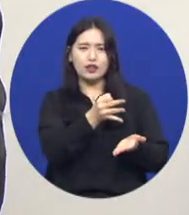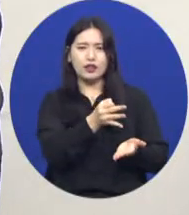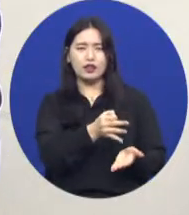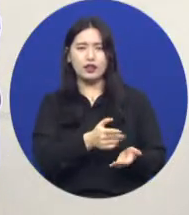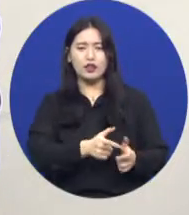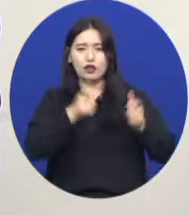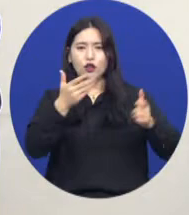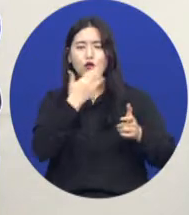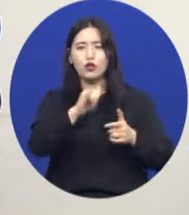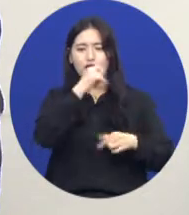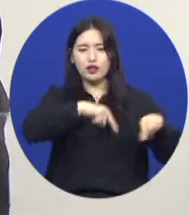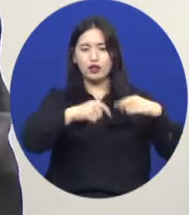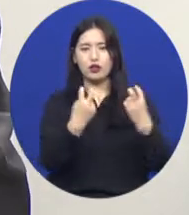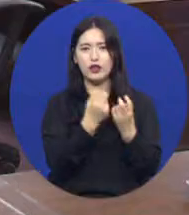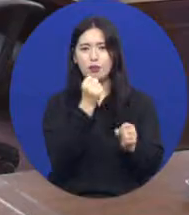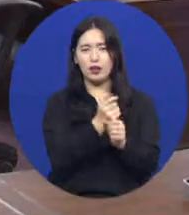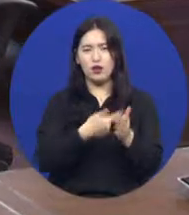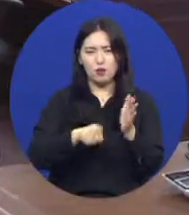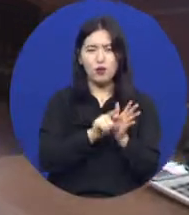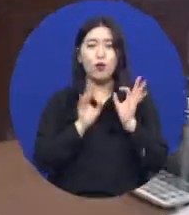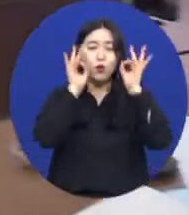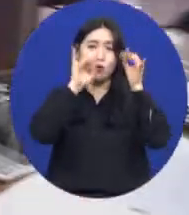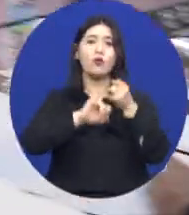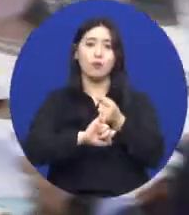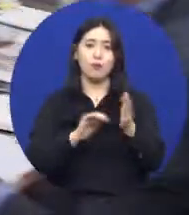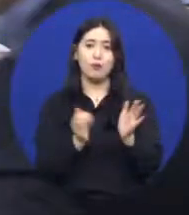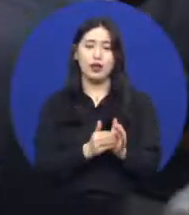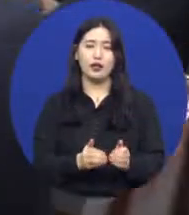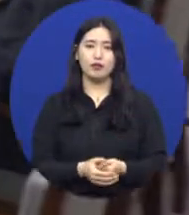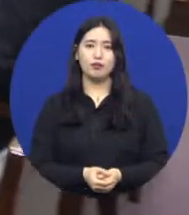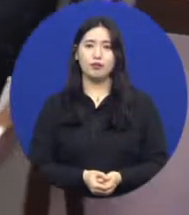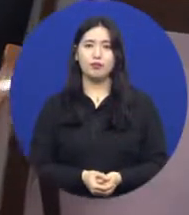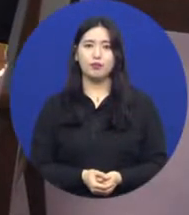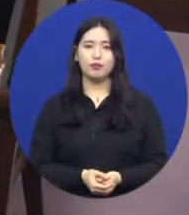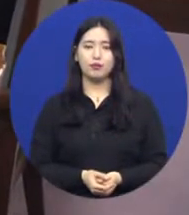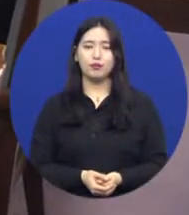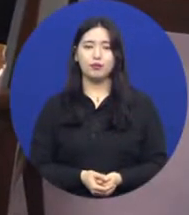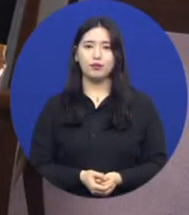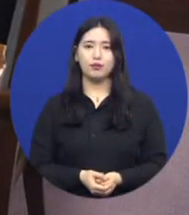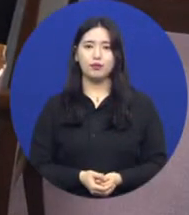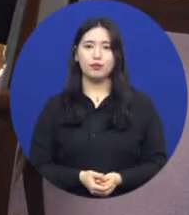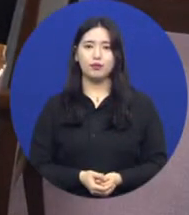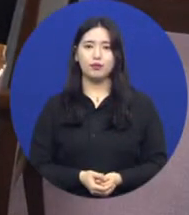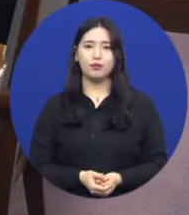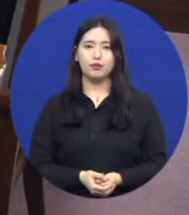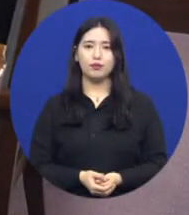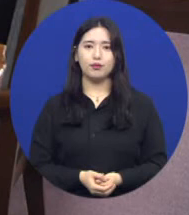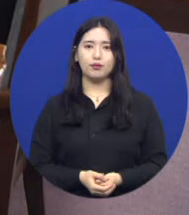정책이 될수 있도록 하겠다고 답했습니다. MBC 뉴스 김항섭입니다.